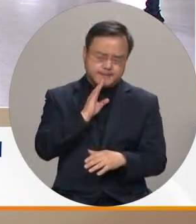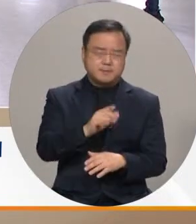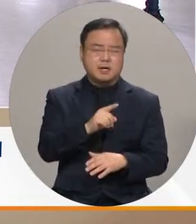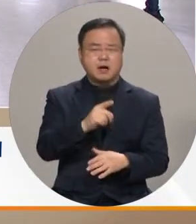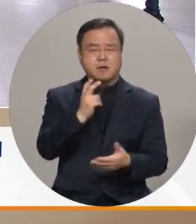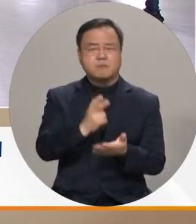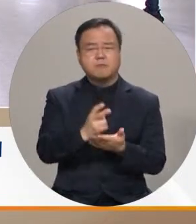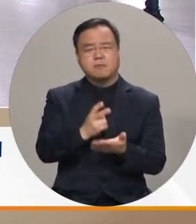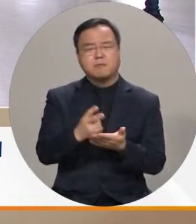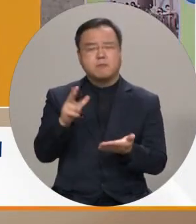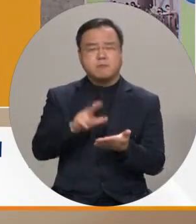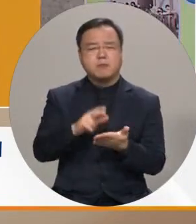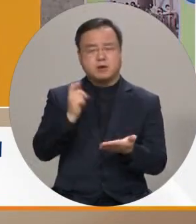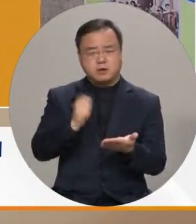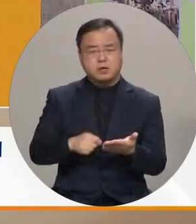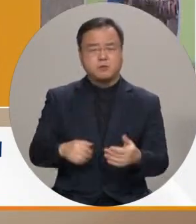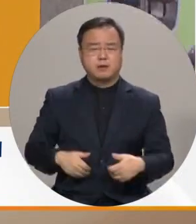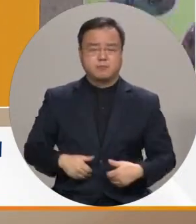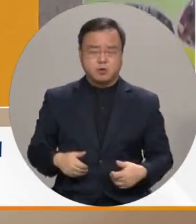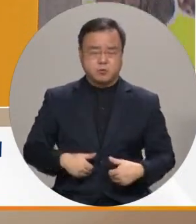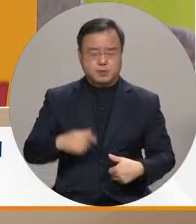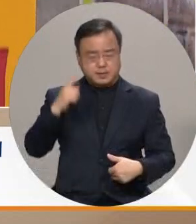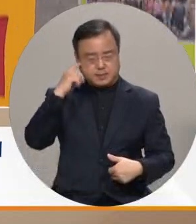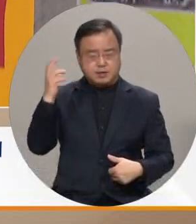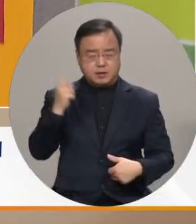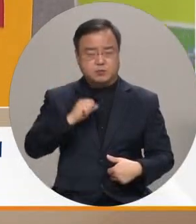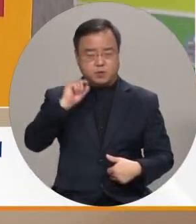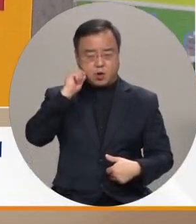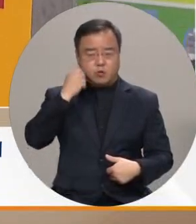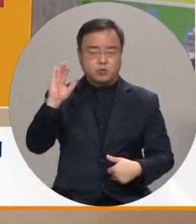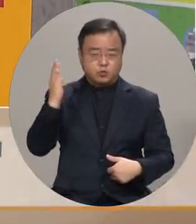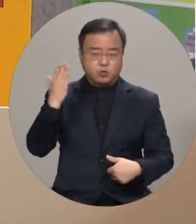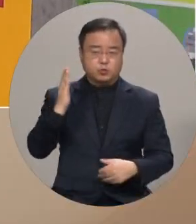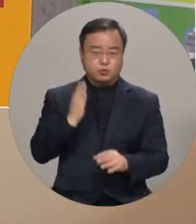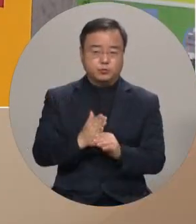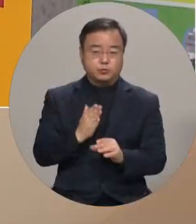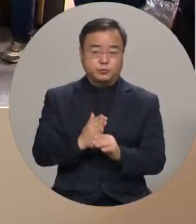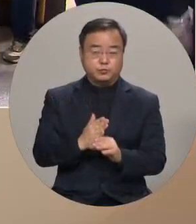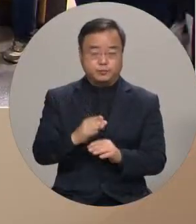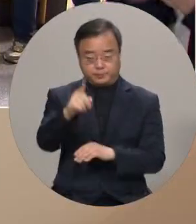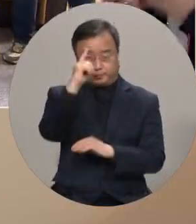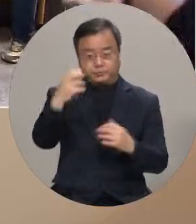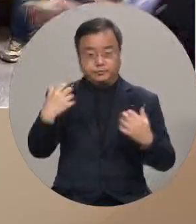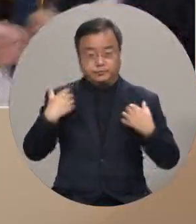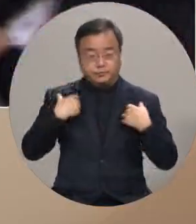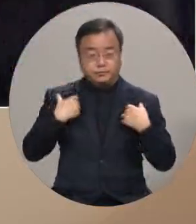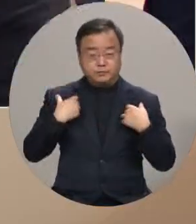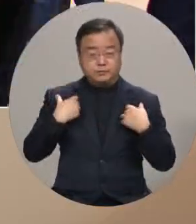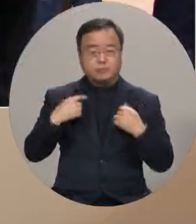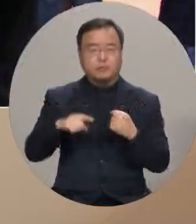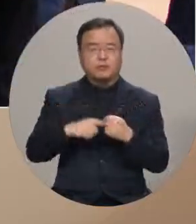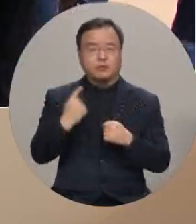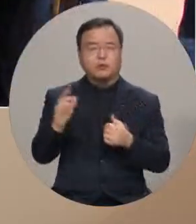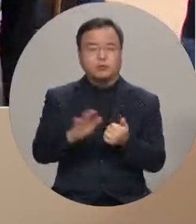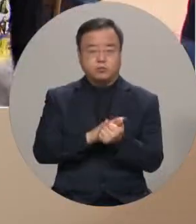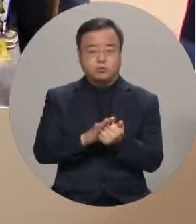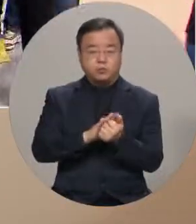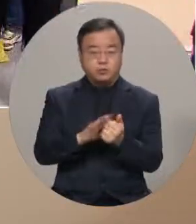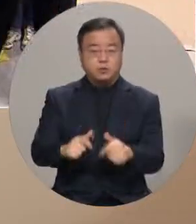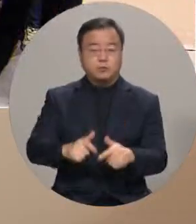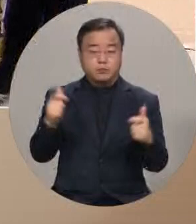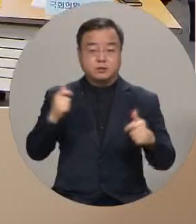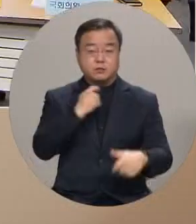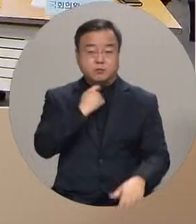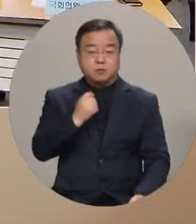바라며 어려운 시기를 보내고 있습니다 그 정부에서도 요즘 이제 초등 돌봄을 확대하고자 하고 있는데요 저희처럼